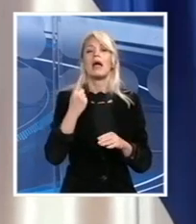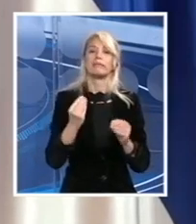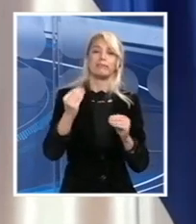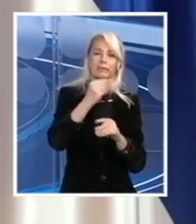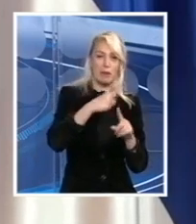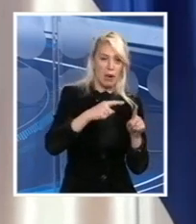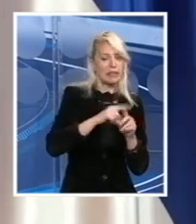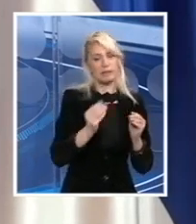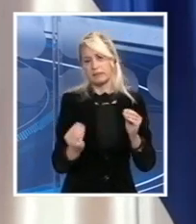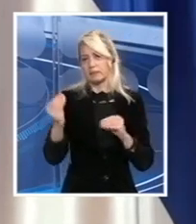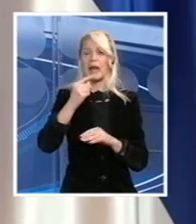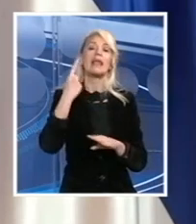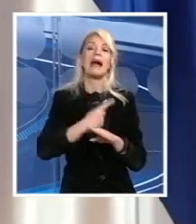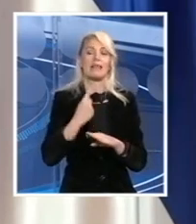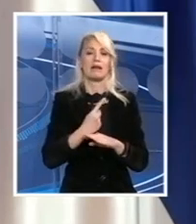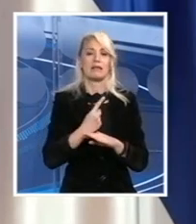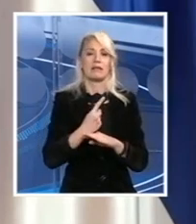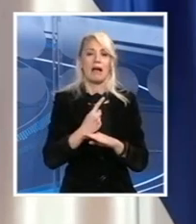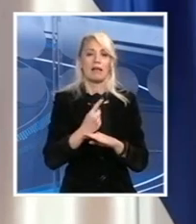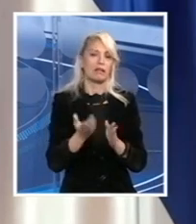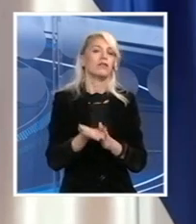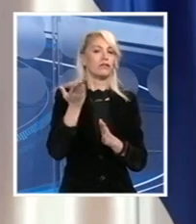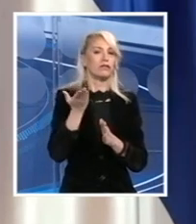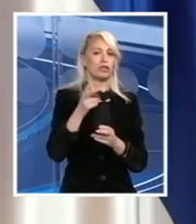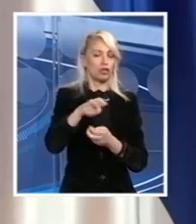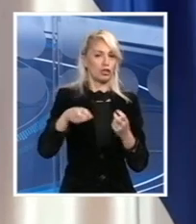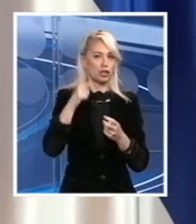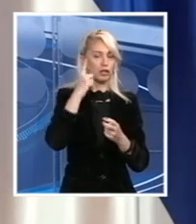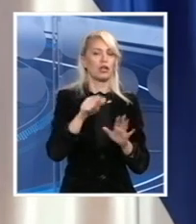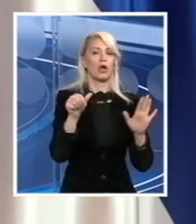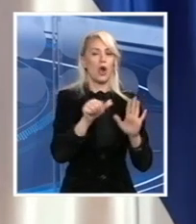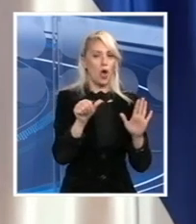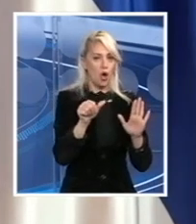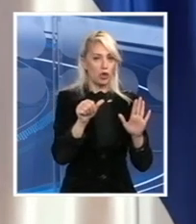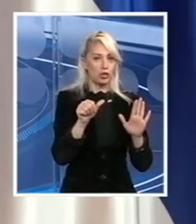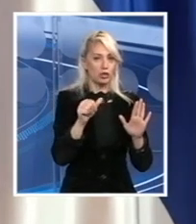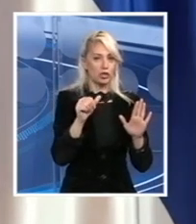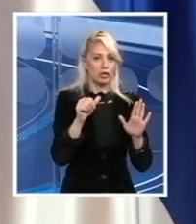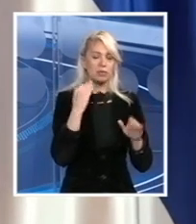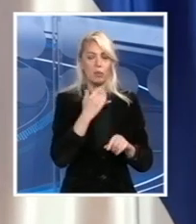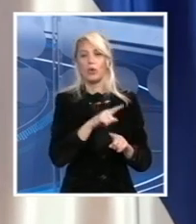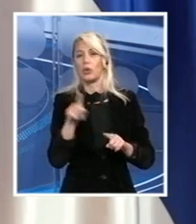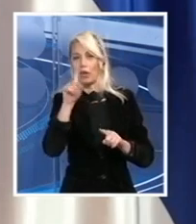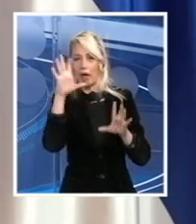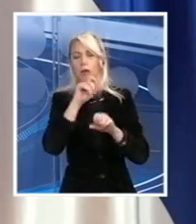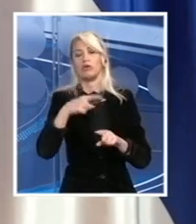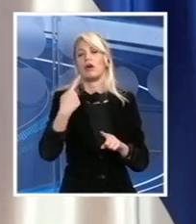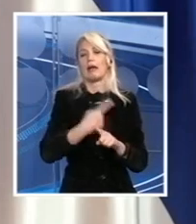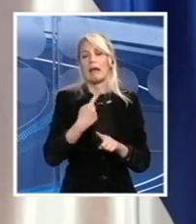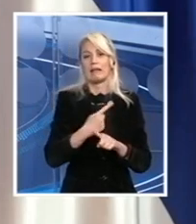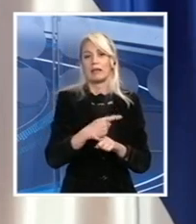od 18 časova do 1 sat ujutru, da će početi i